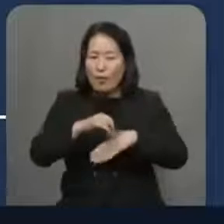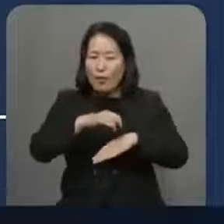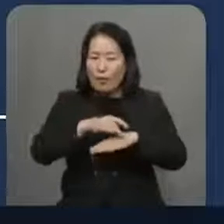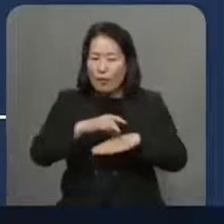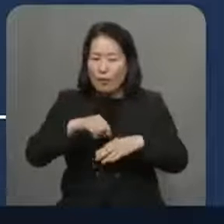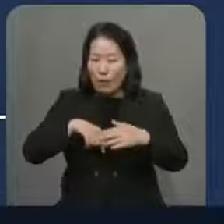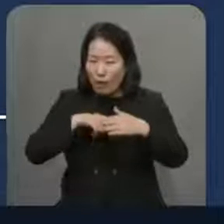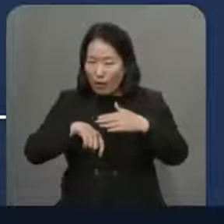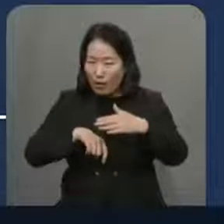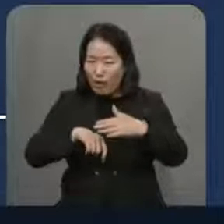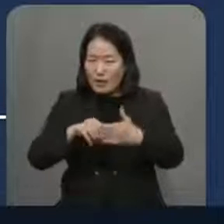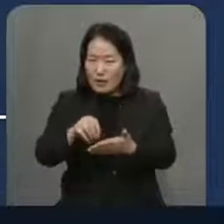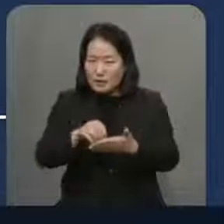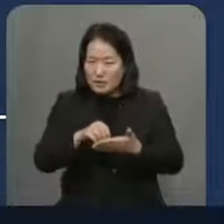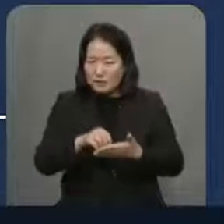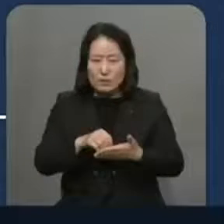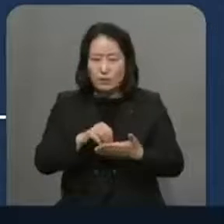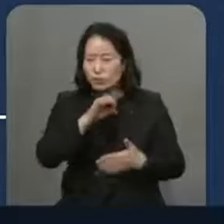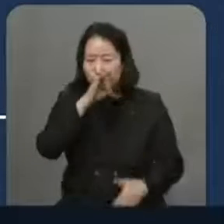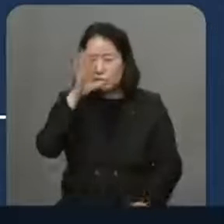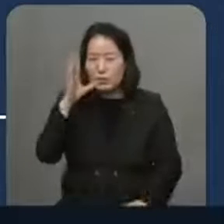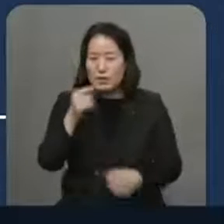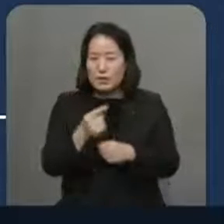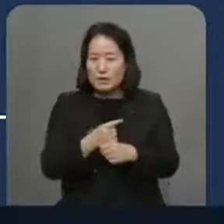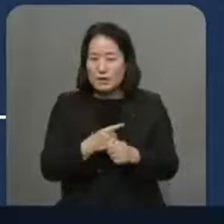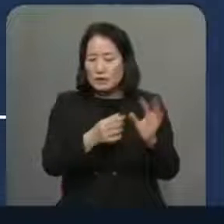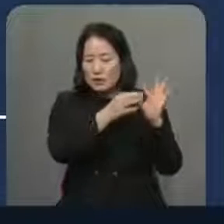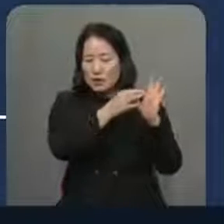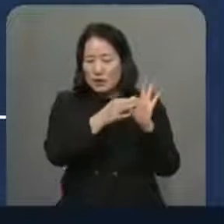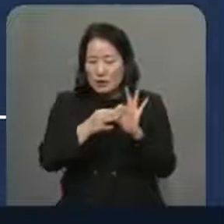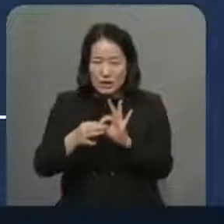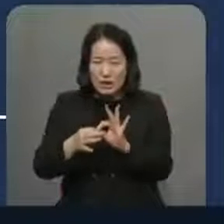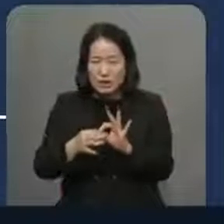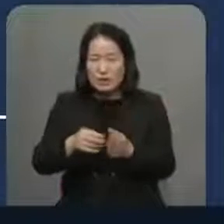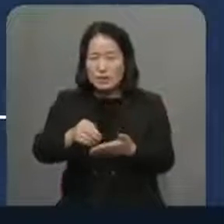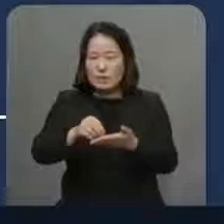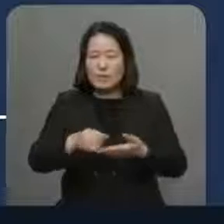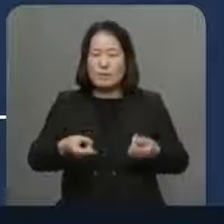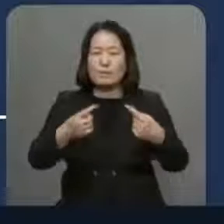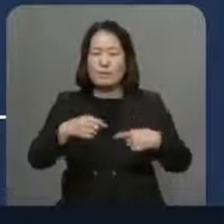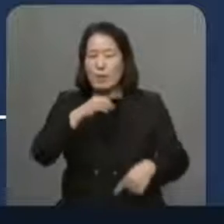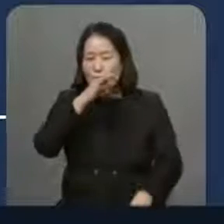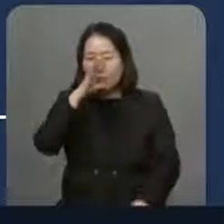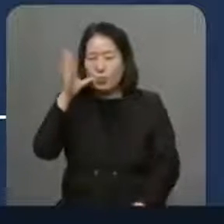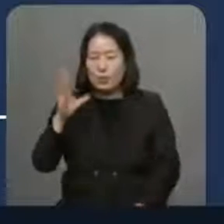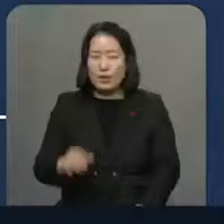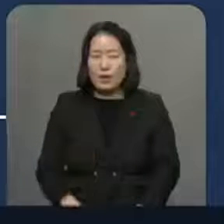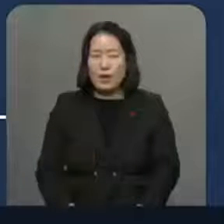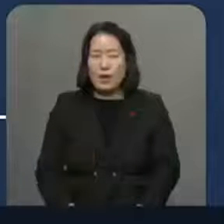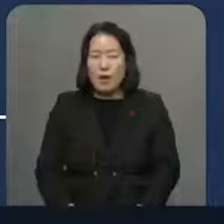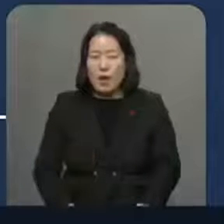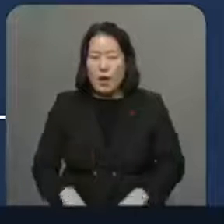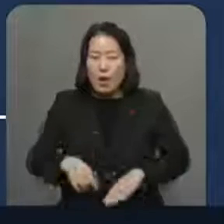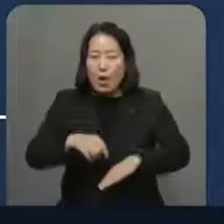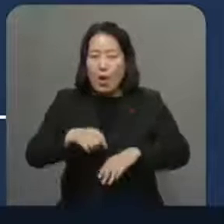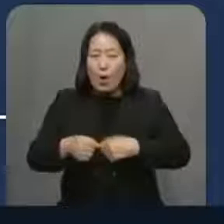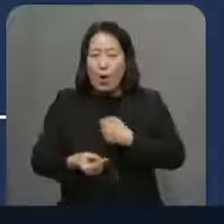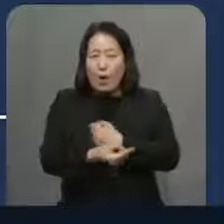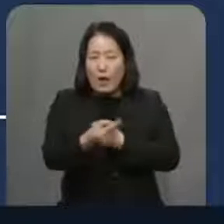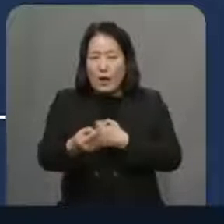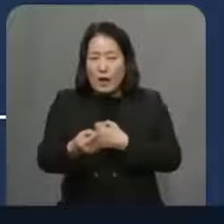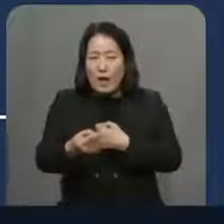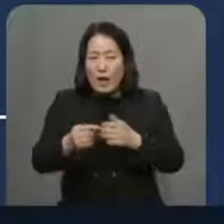경우 지원자는 0명. 지난해에 이어 2년째 충원에 실패했습니다. 외과와 가정의학과는